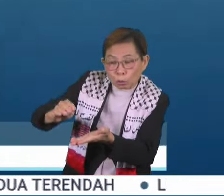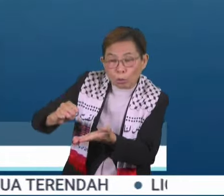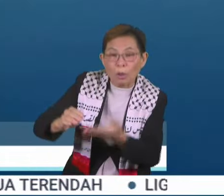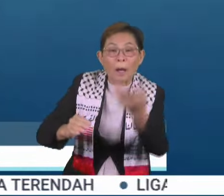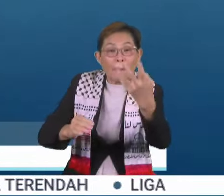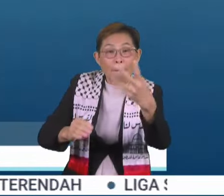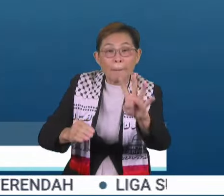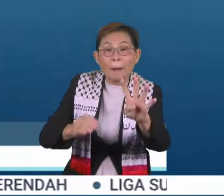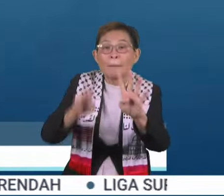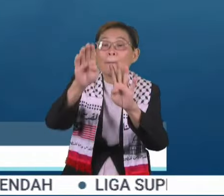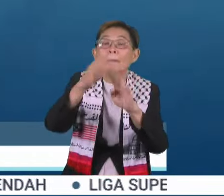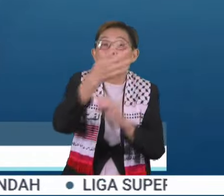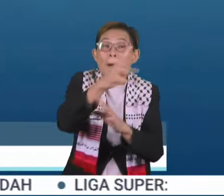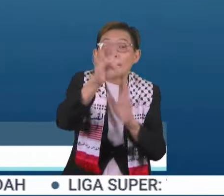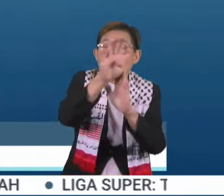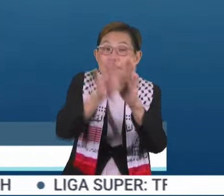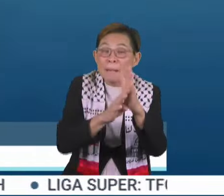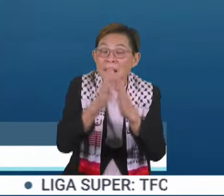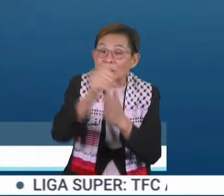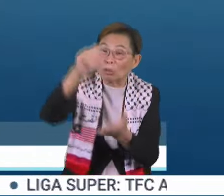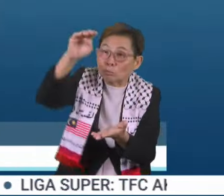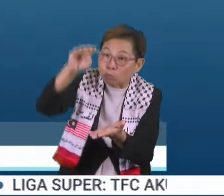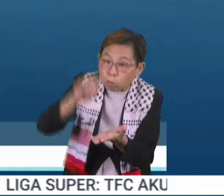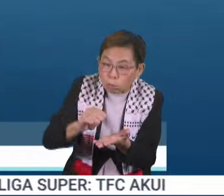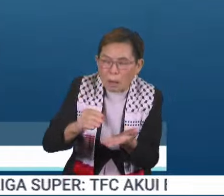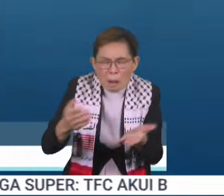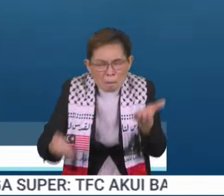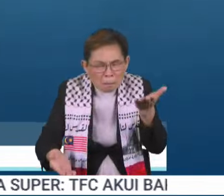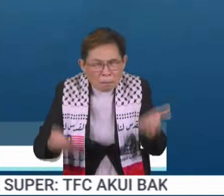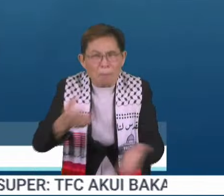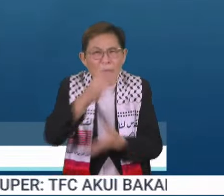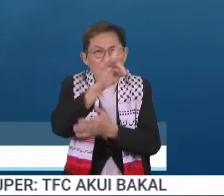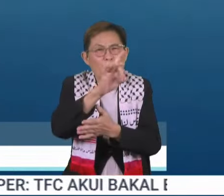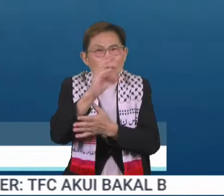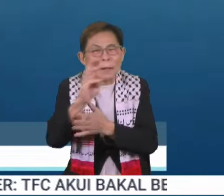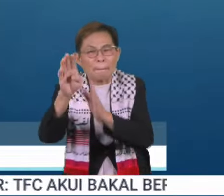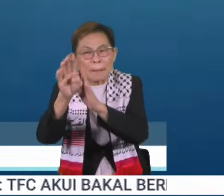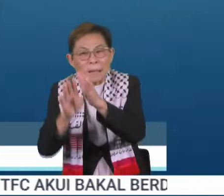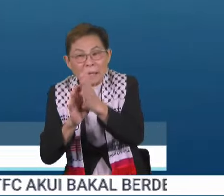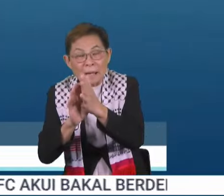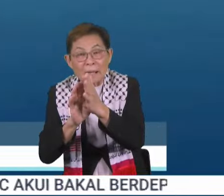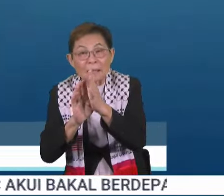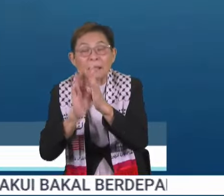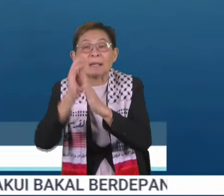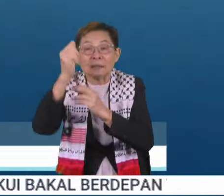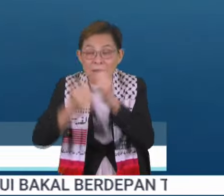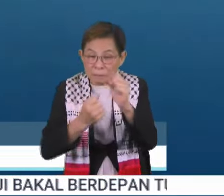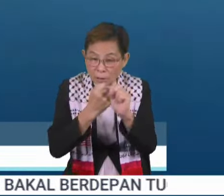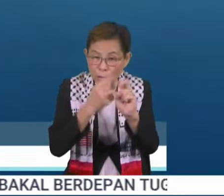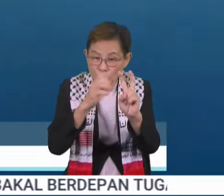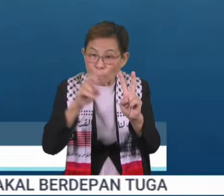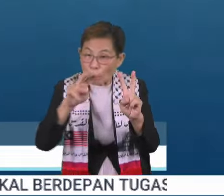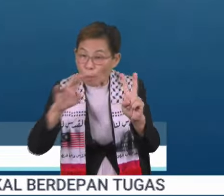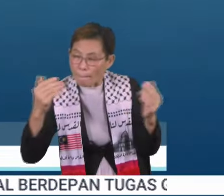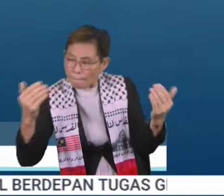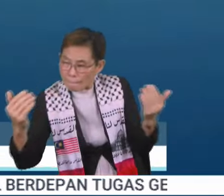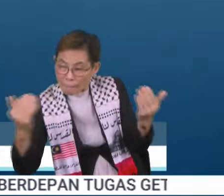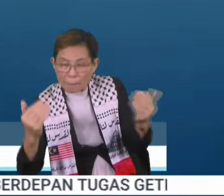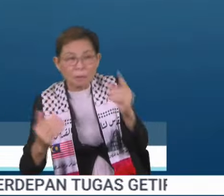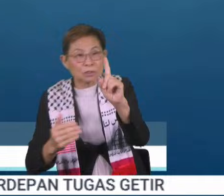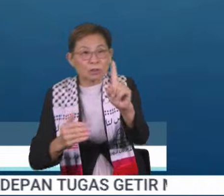sebanyak RM14 bilion, iaitu dijangka RM86 bilion bagi tahun 2024